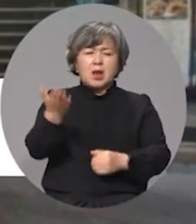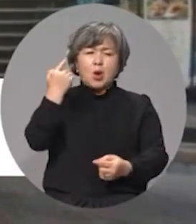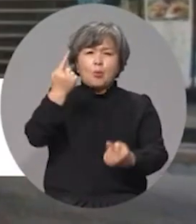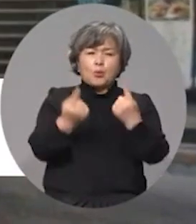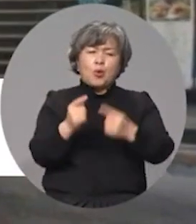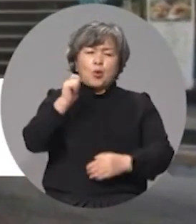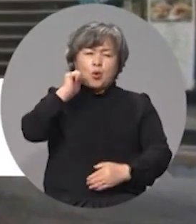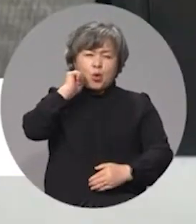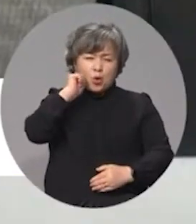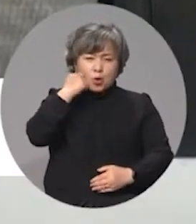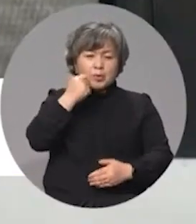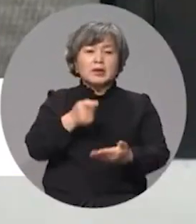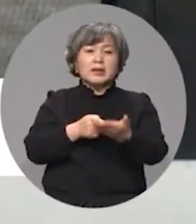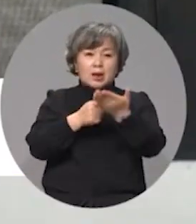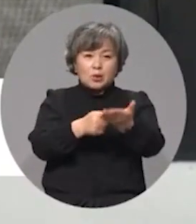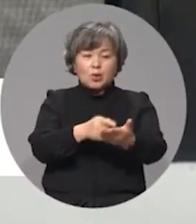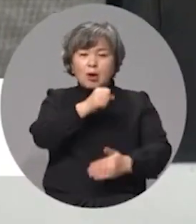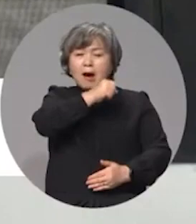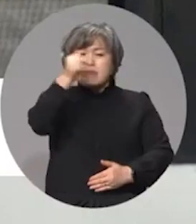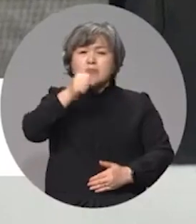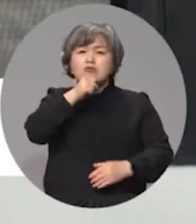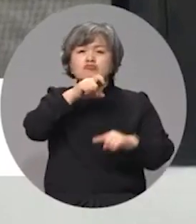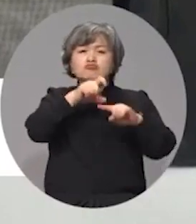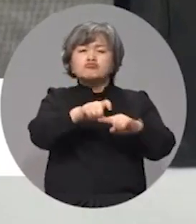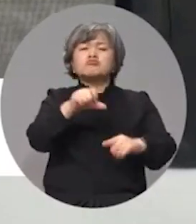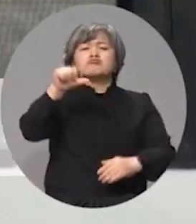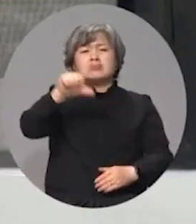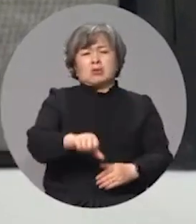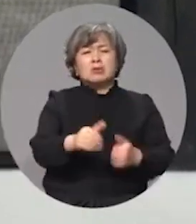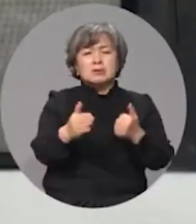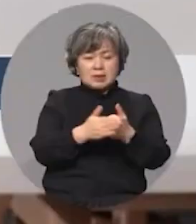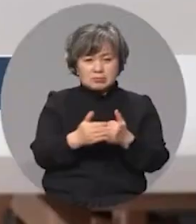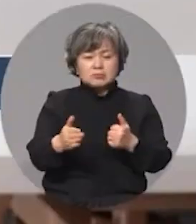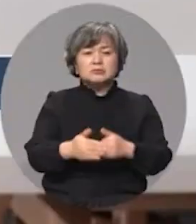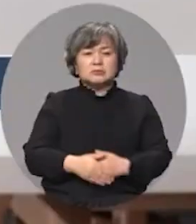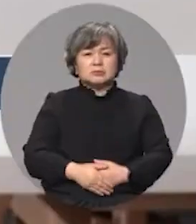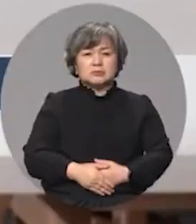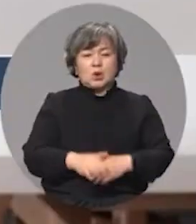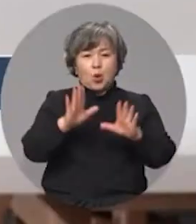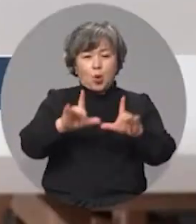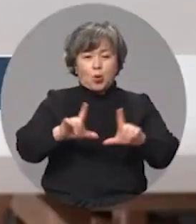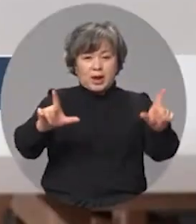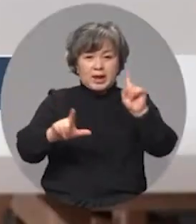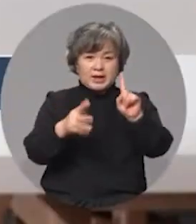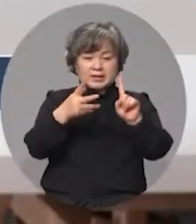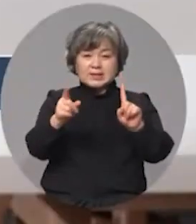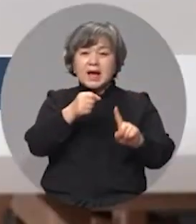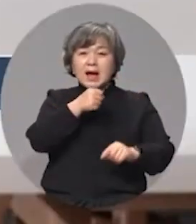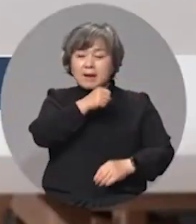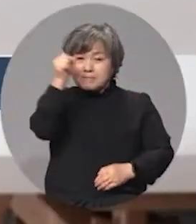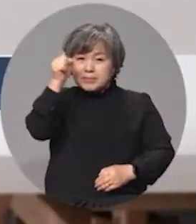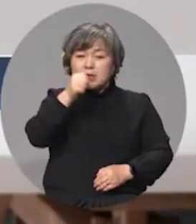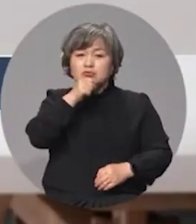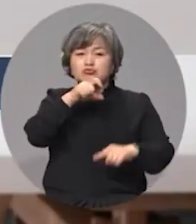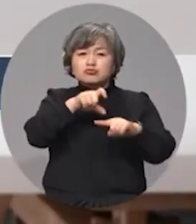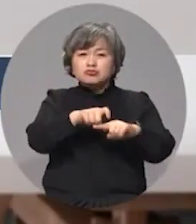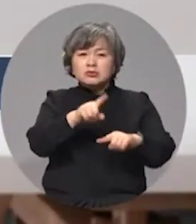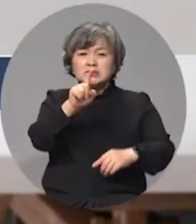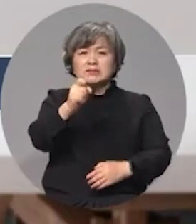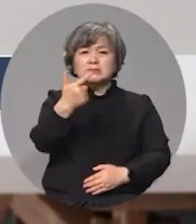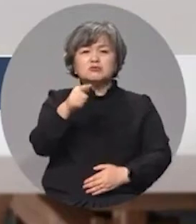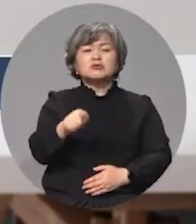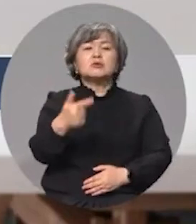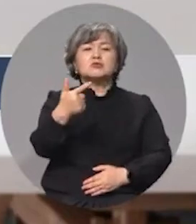어렵게 출제되고 합격률은 떨어졌기 때문입니다 올해 1차 합격률은 16.6 4%